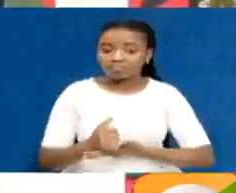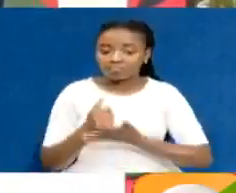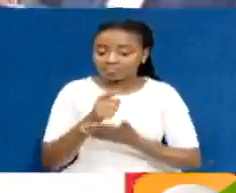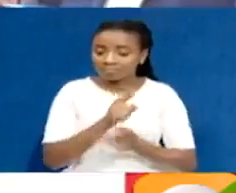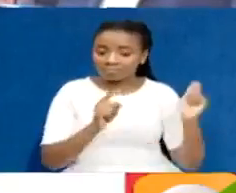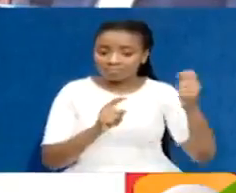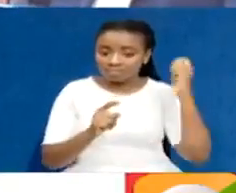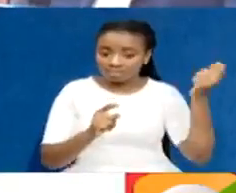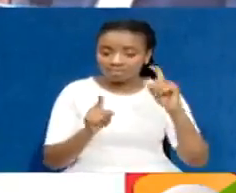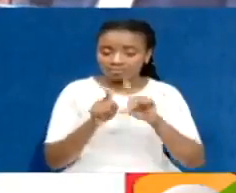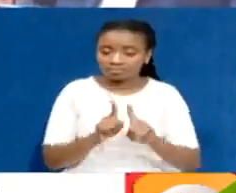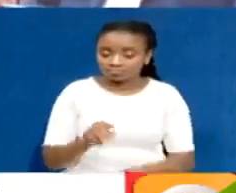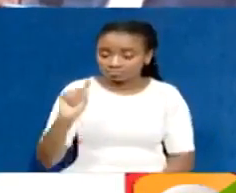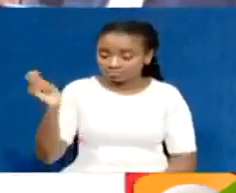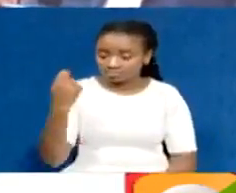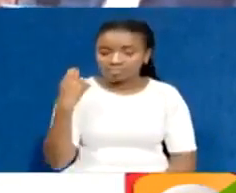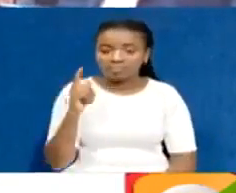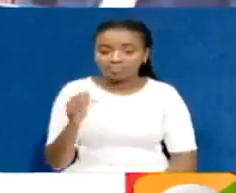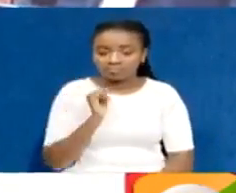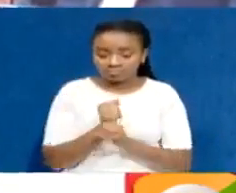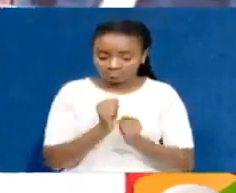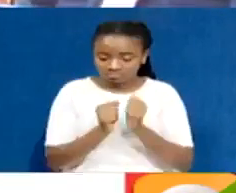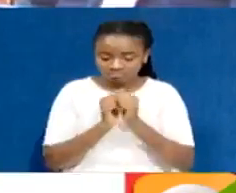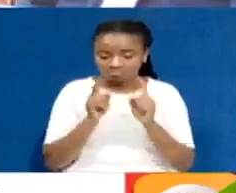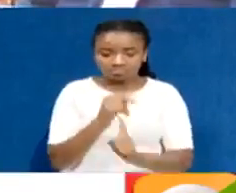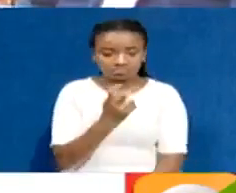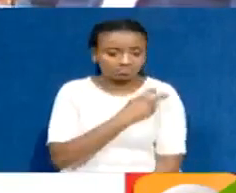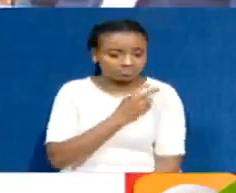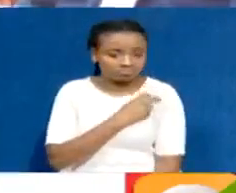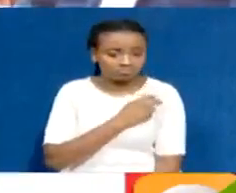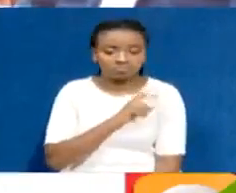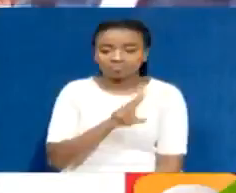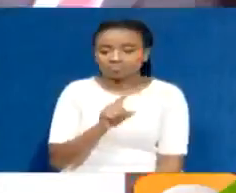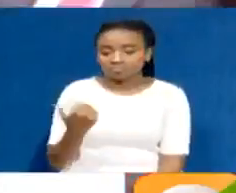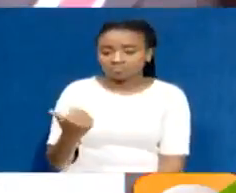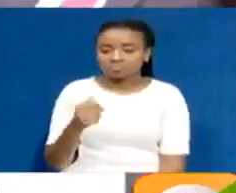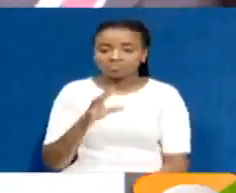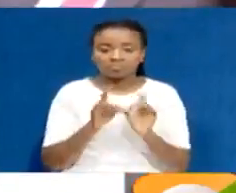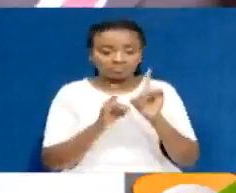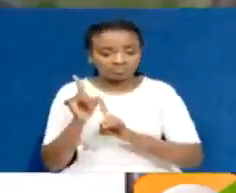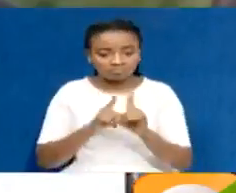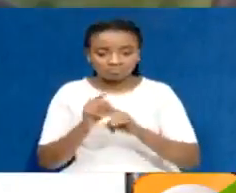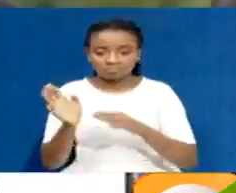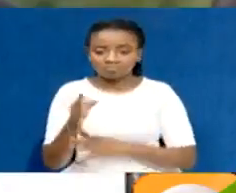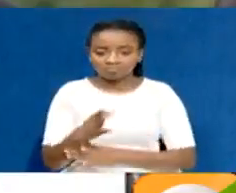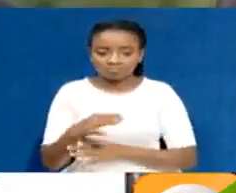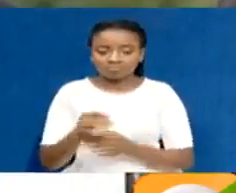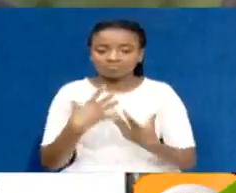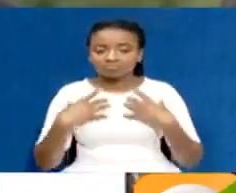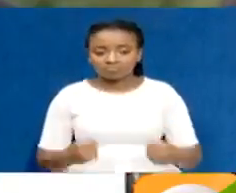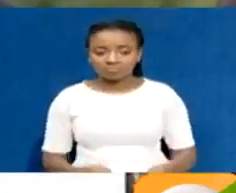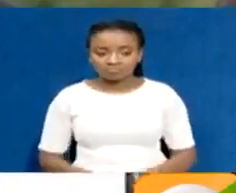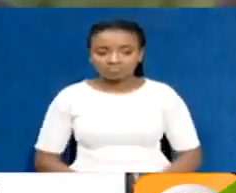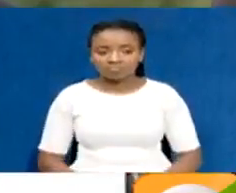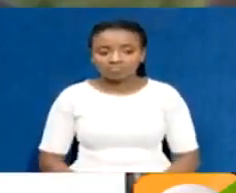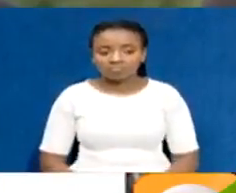sekta mbalimbali zikiwemo ulinzi, siasa, ushauri wa kidiplomasia, utalii, afya na uvuvi. I felt that